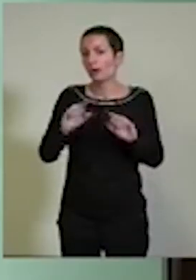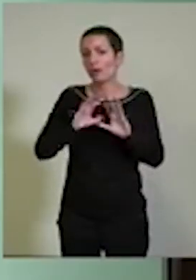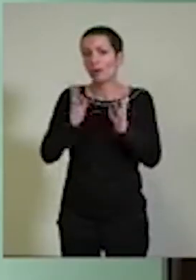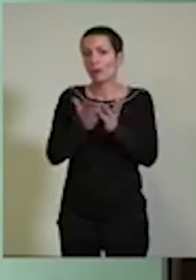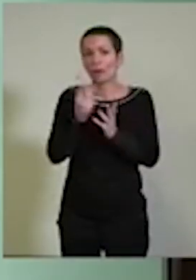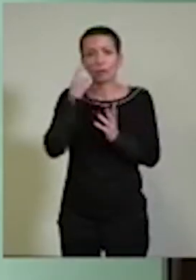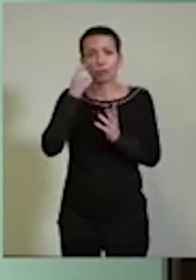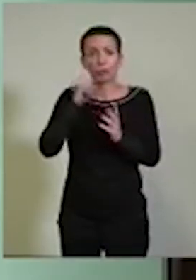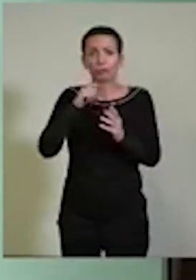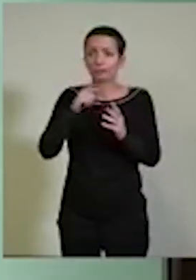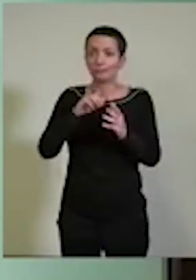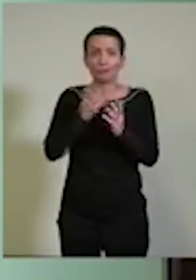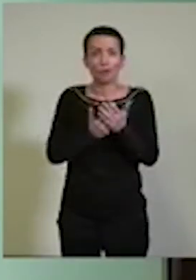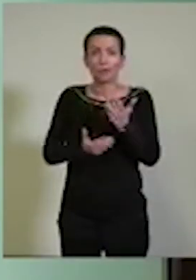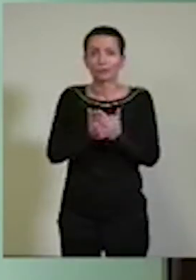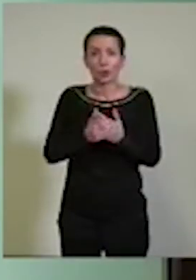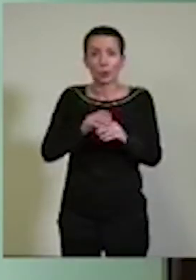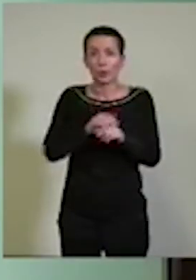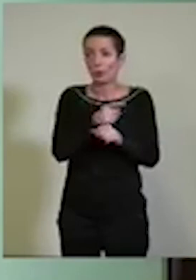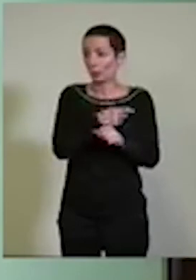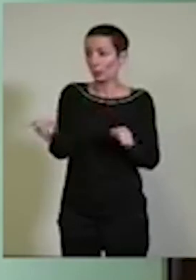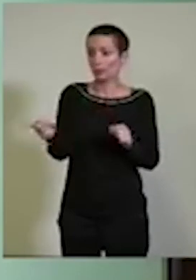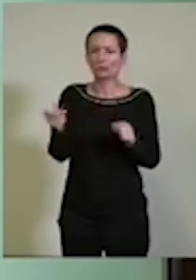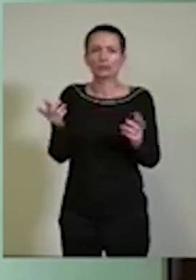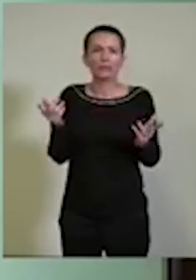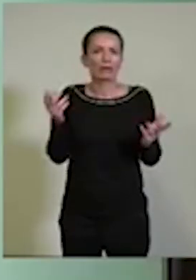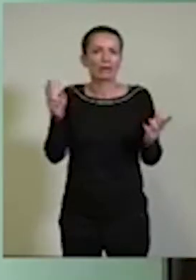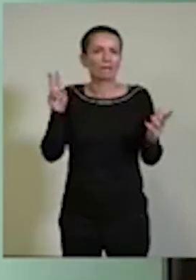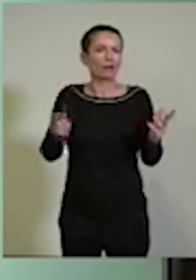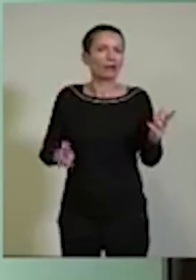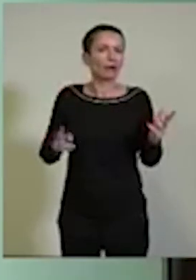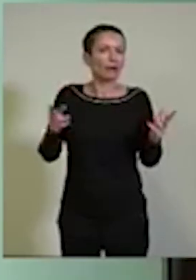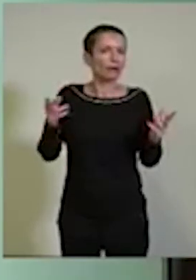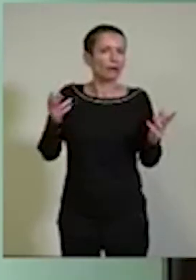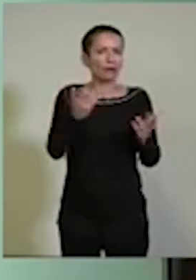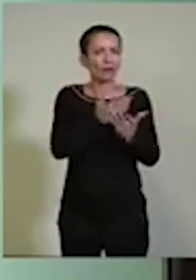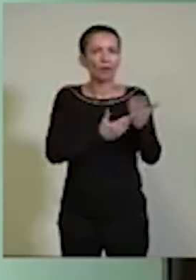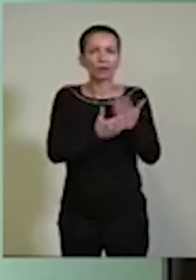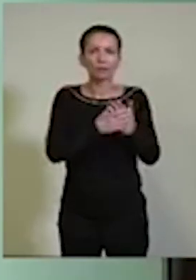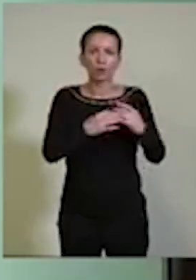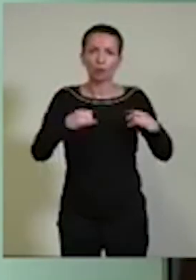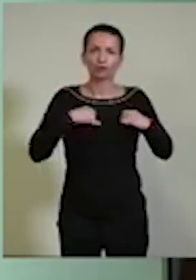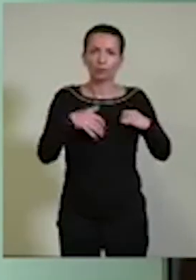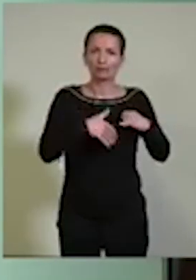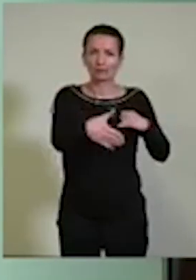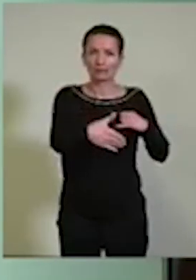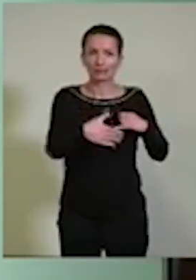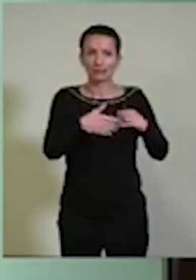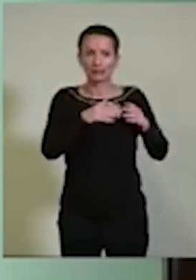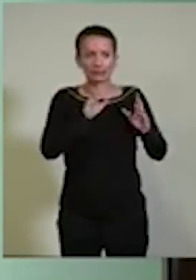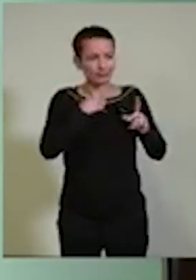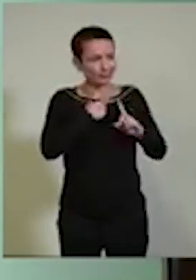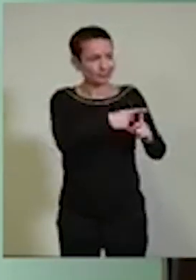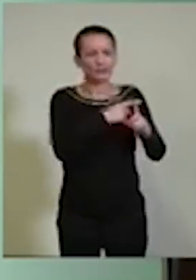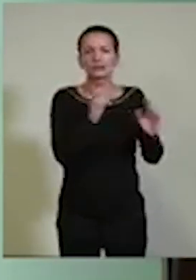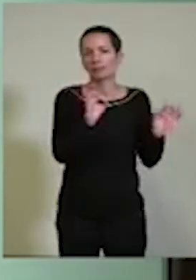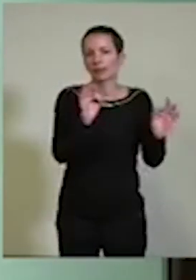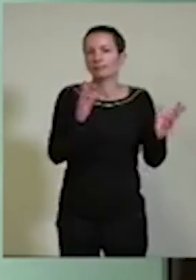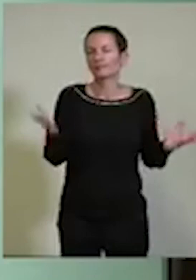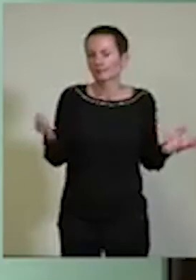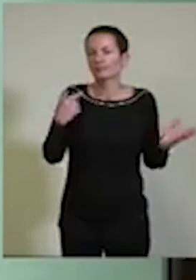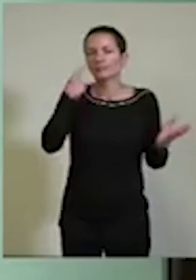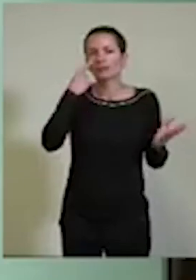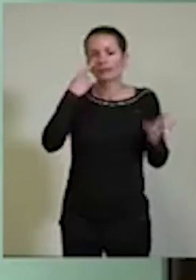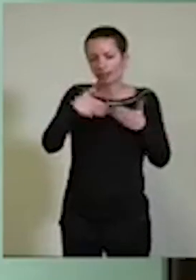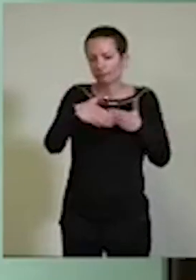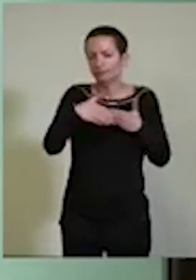tous les remplacements et rien n'est fléché sur remplacement congé maternité. Donc là, on va regarder ça